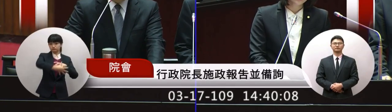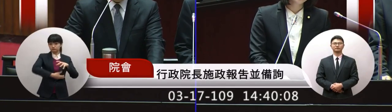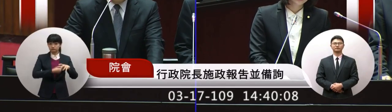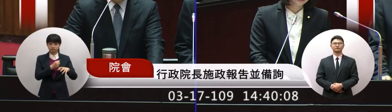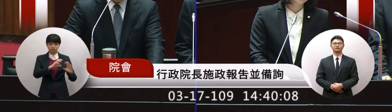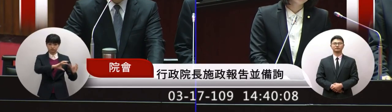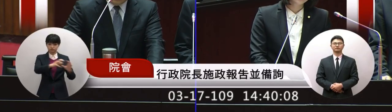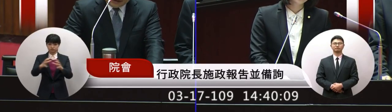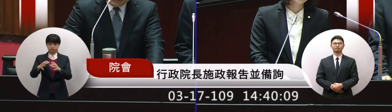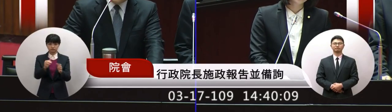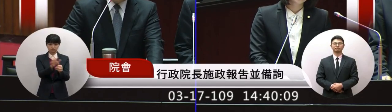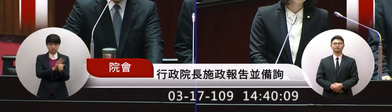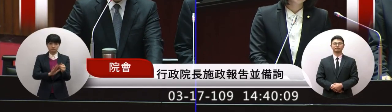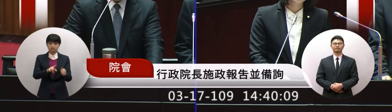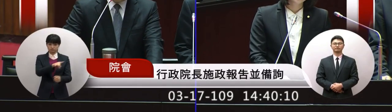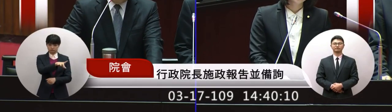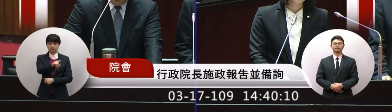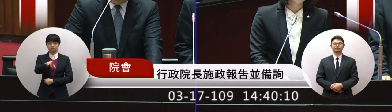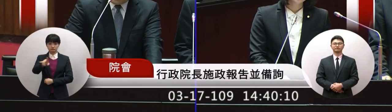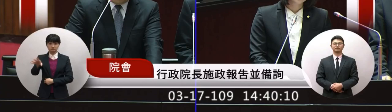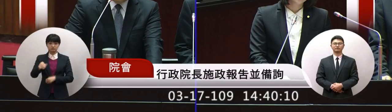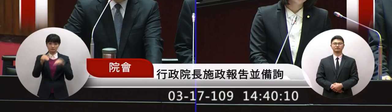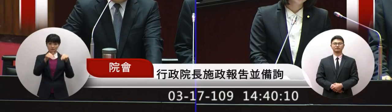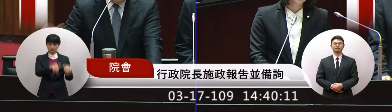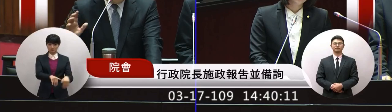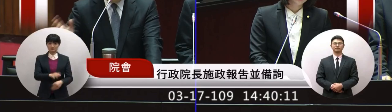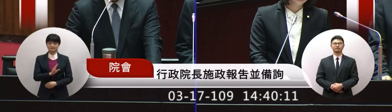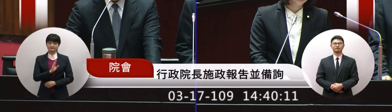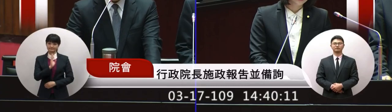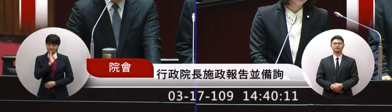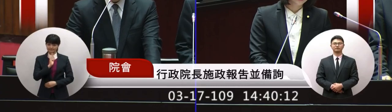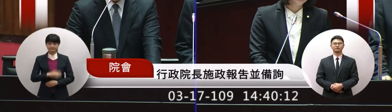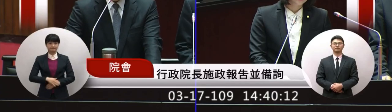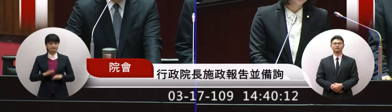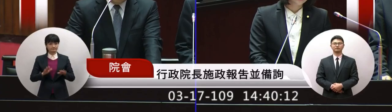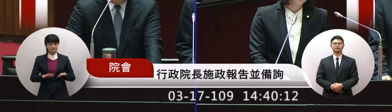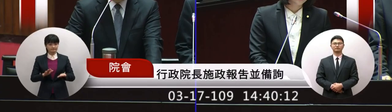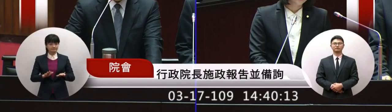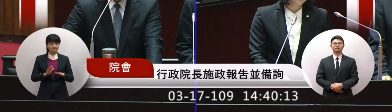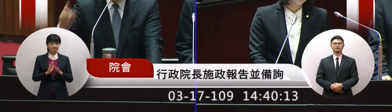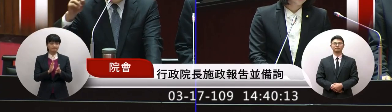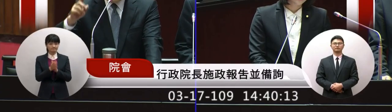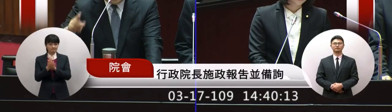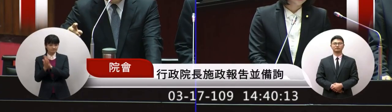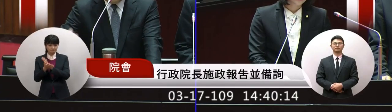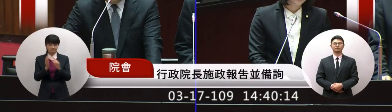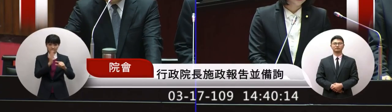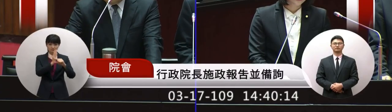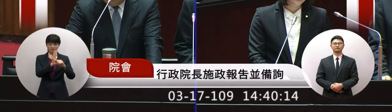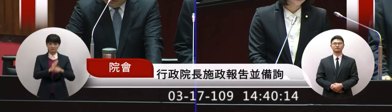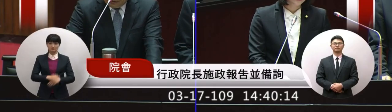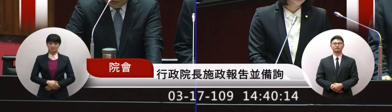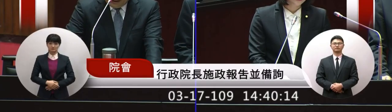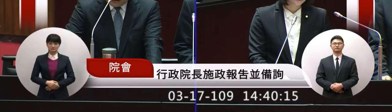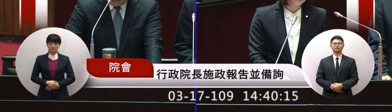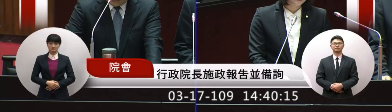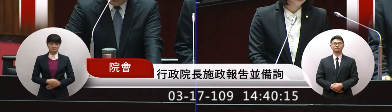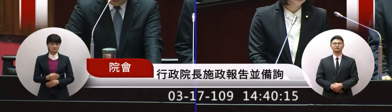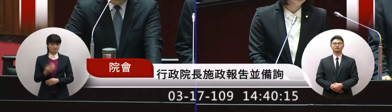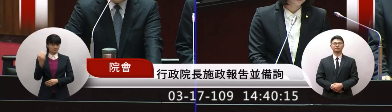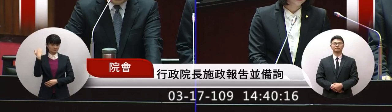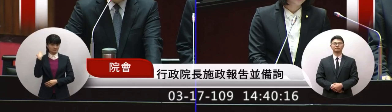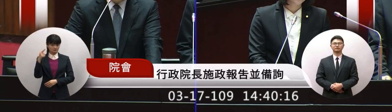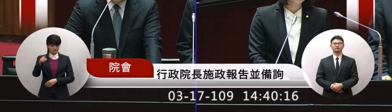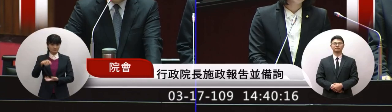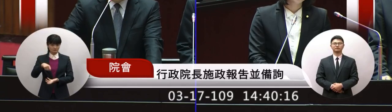受到很大的影响。那目前还在发展中，而像当年委员刚